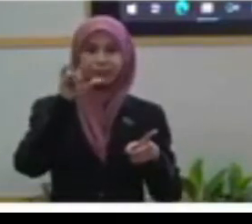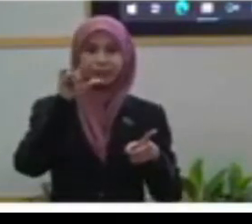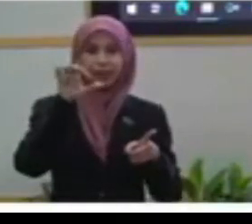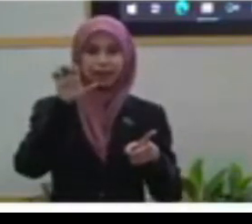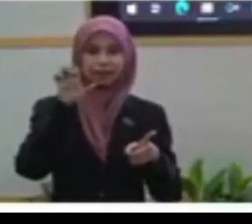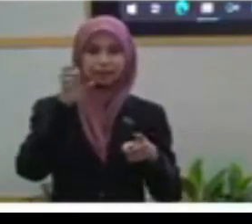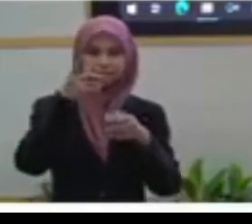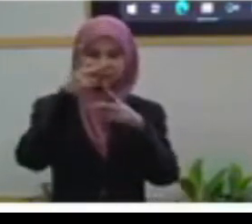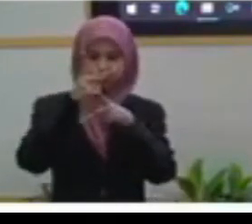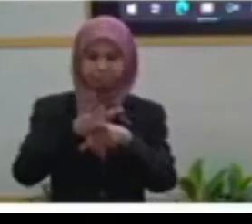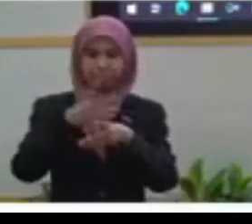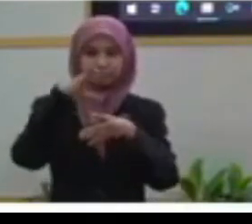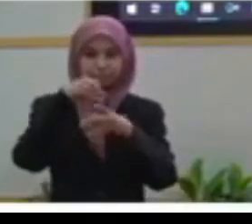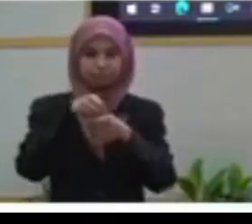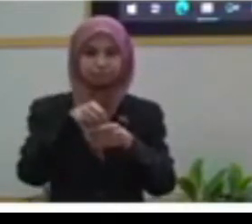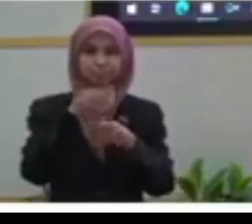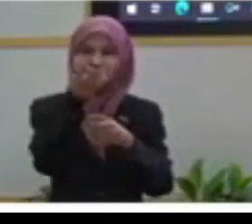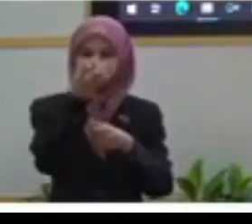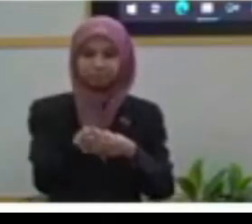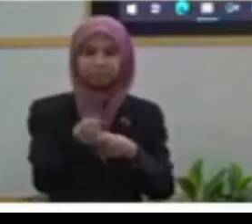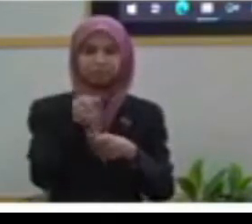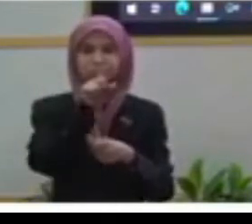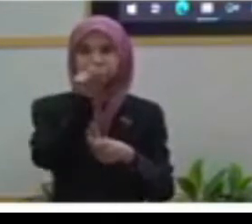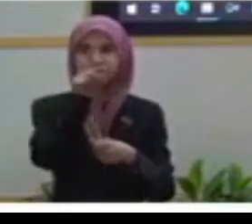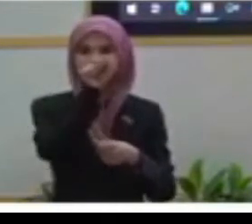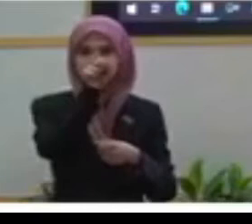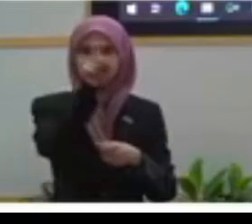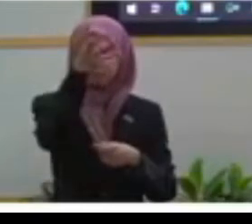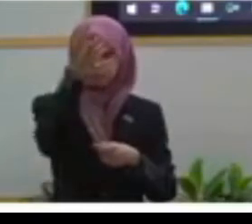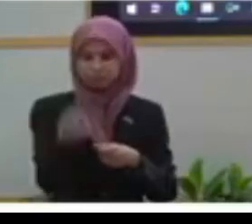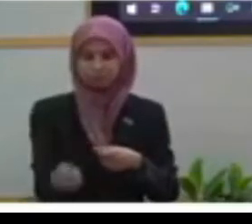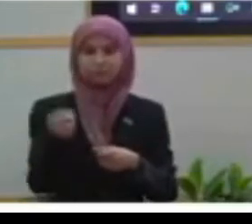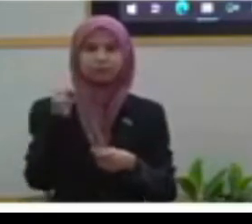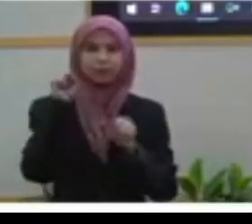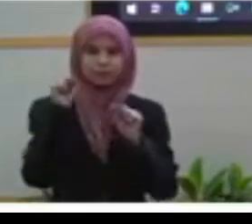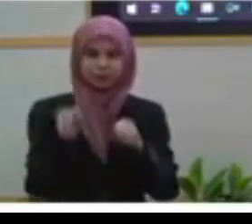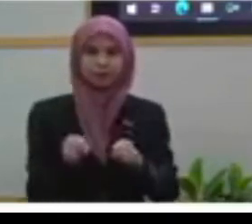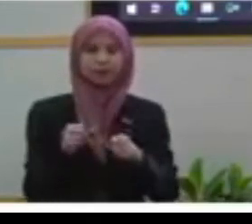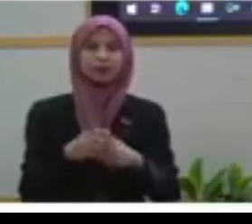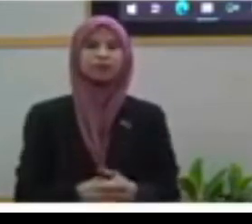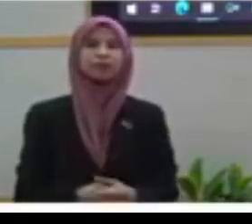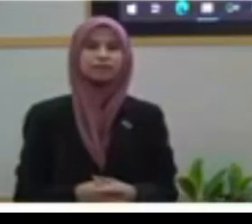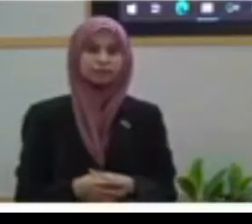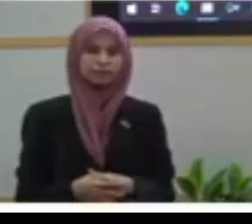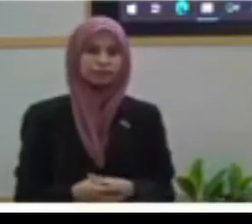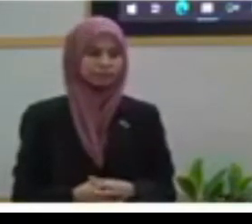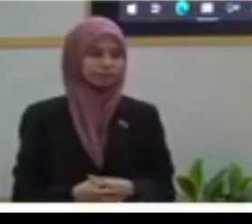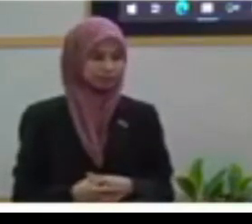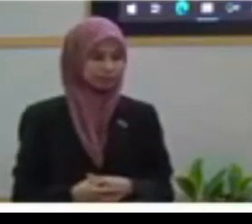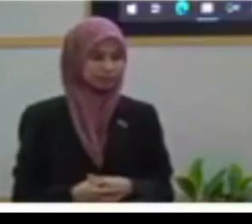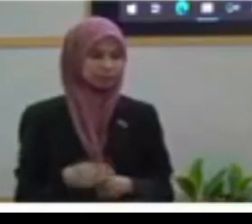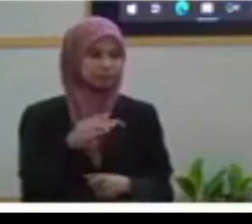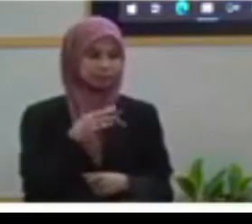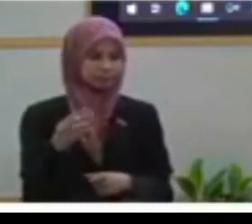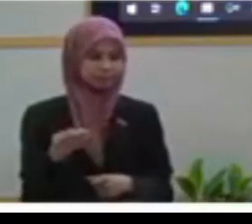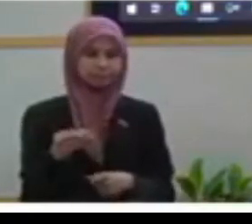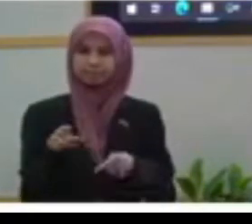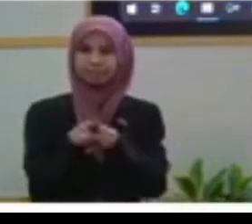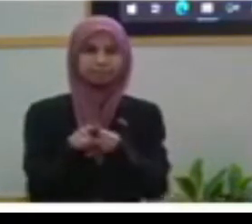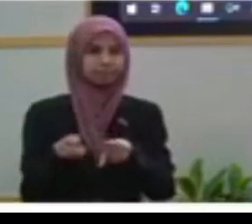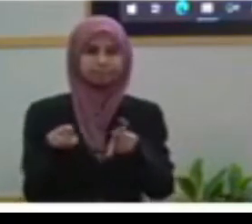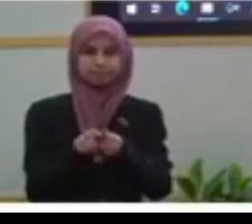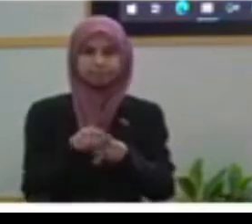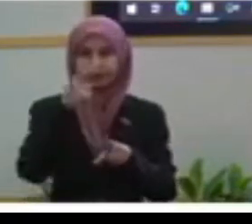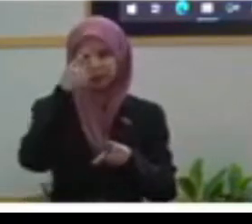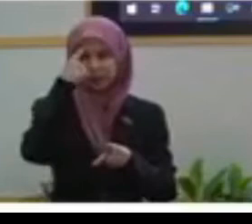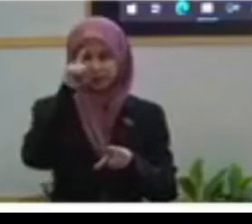tadi untuk masukkan dekat mana-mana yang ada folder di sini, masukkan gambar tadi. Dan begitu juga